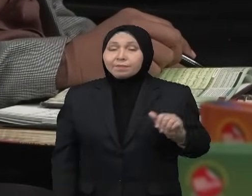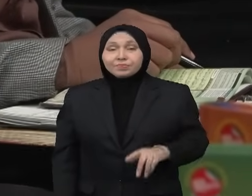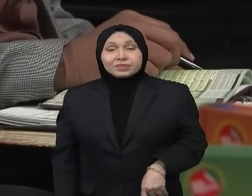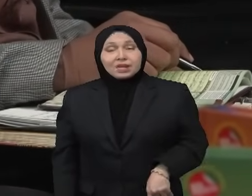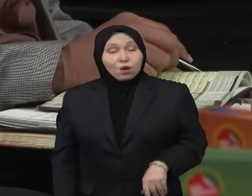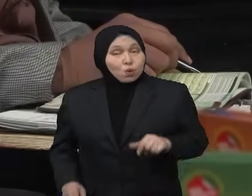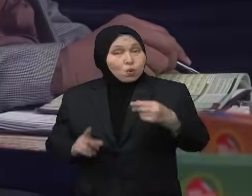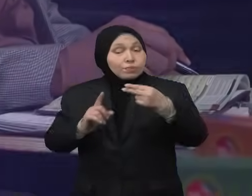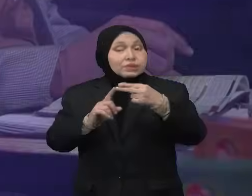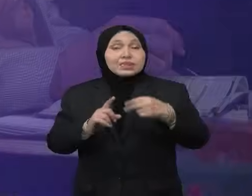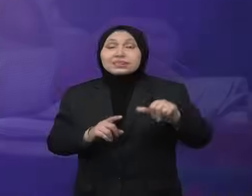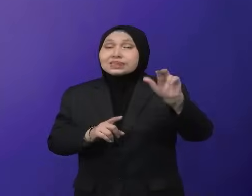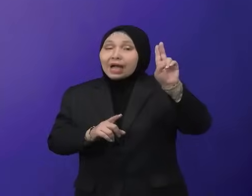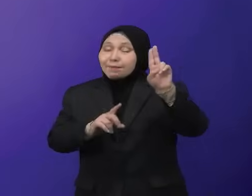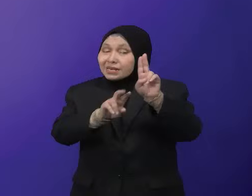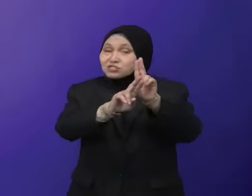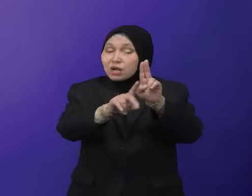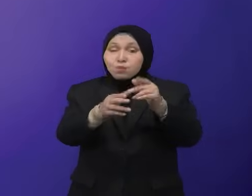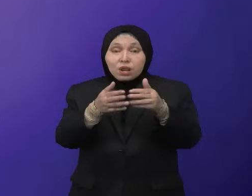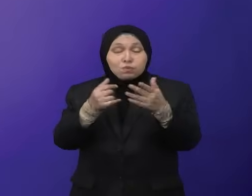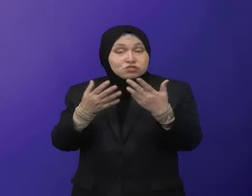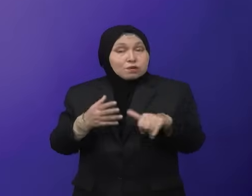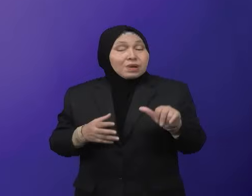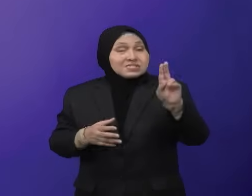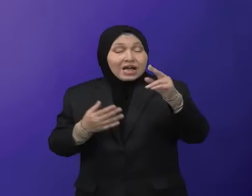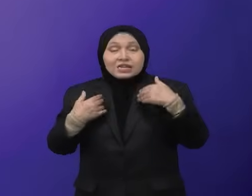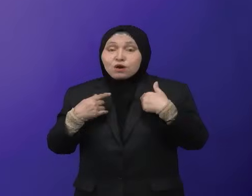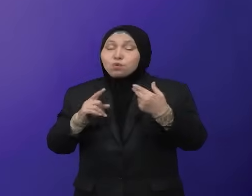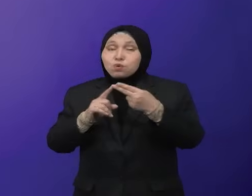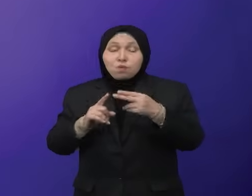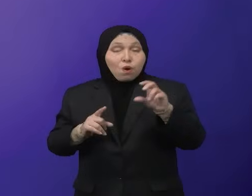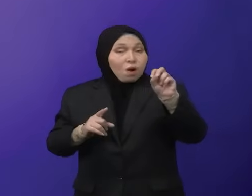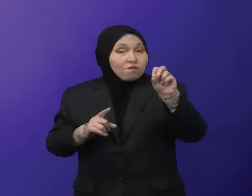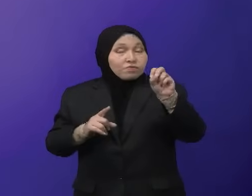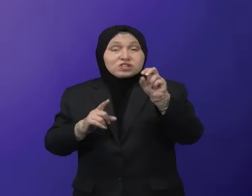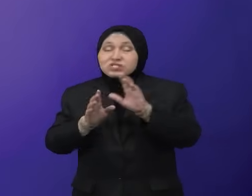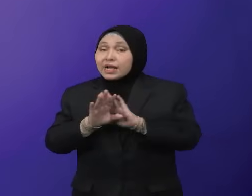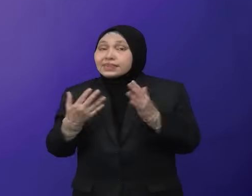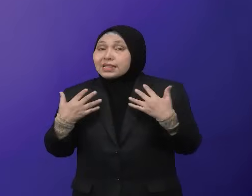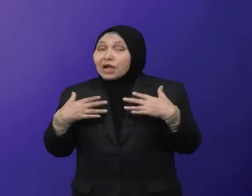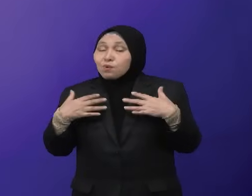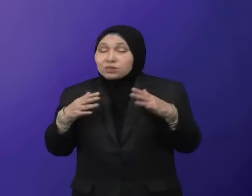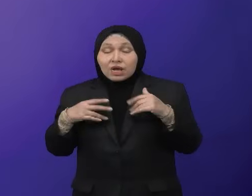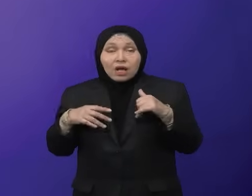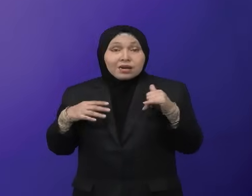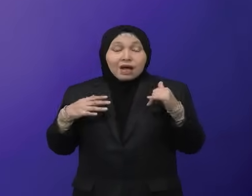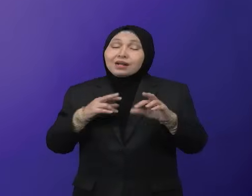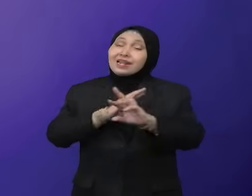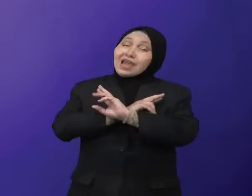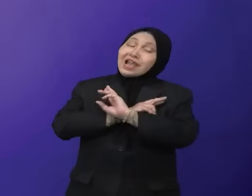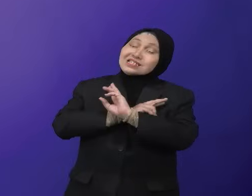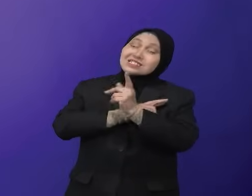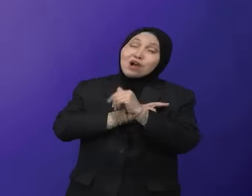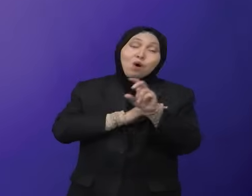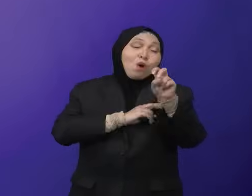tuqatiluna. Huruf ta baris depan. Walaupun selepas ta itu ada huruf qaf. Jangan takut. Jangan panik. Relax saja.